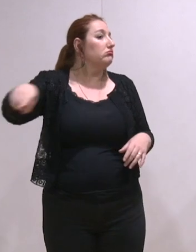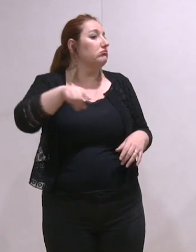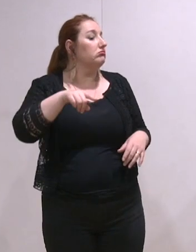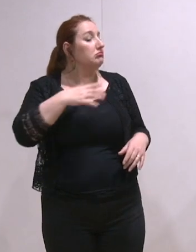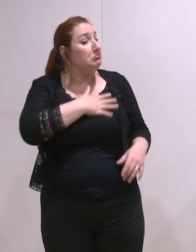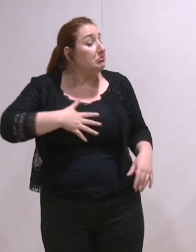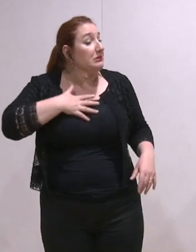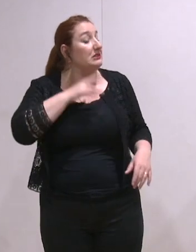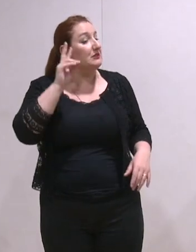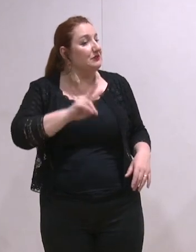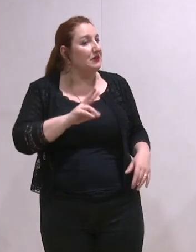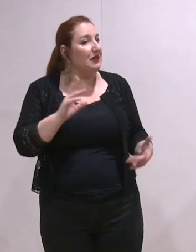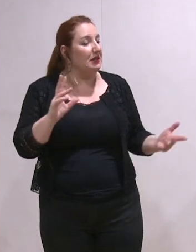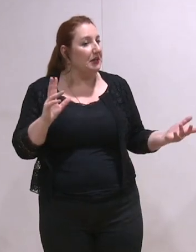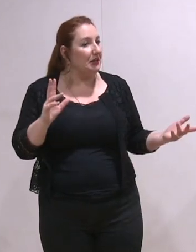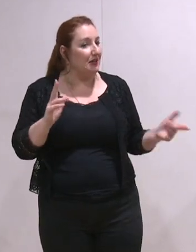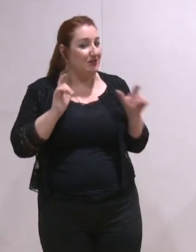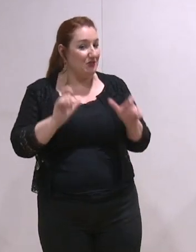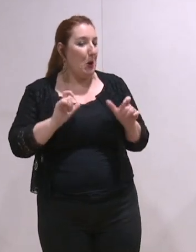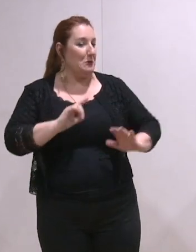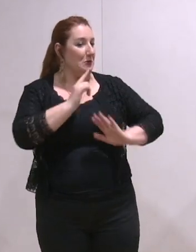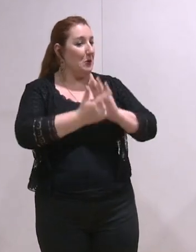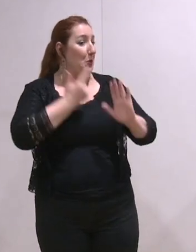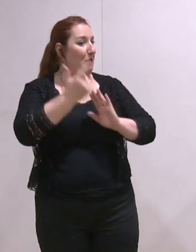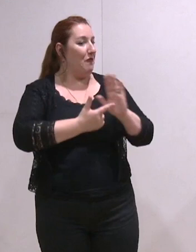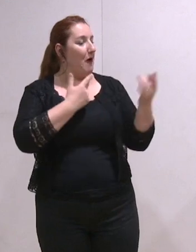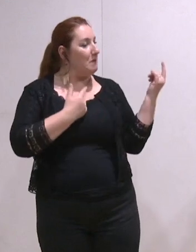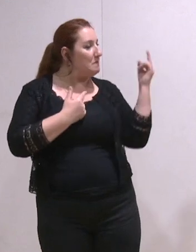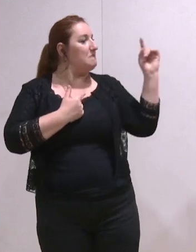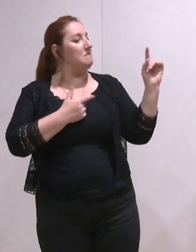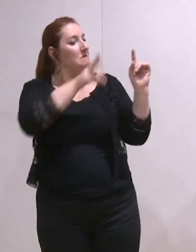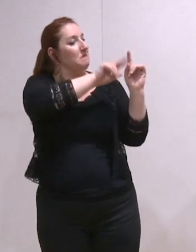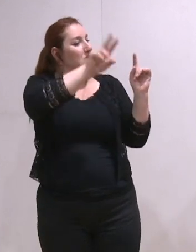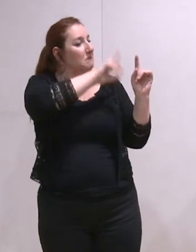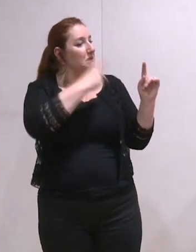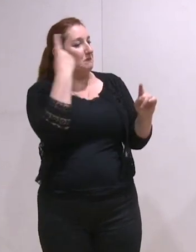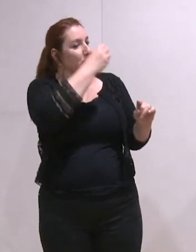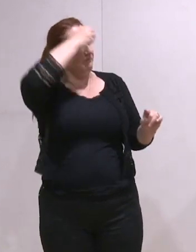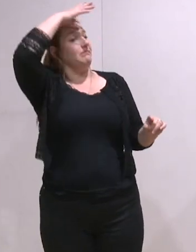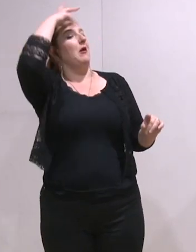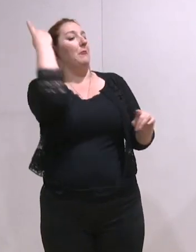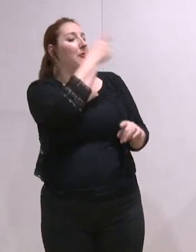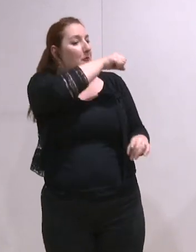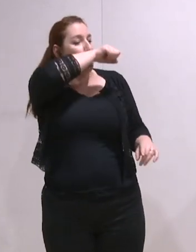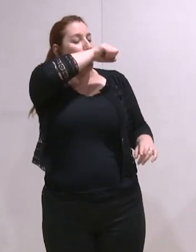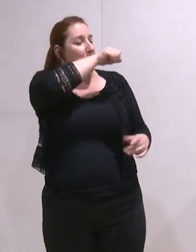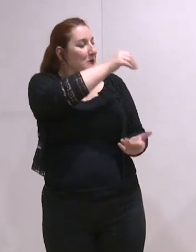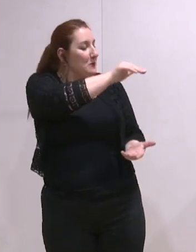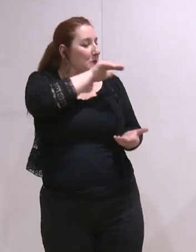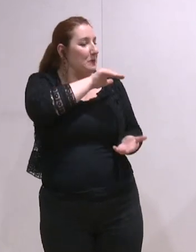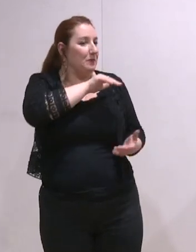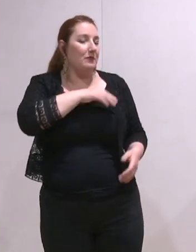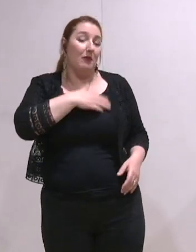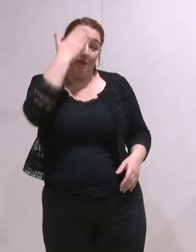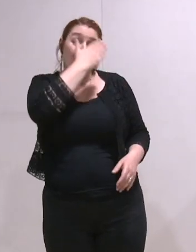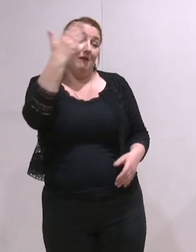privilège que vous nous avez fait deux fois de venir nous faire partager votre érudition et et votre passion bien connue